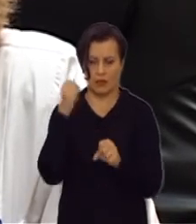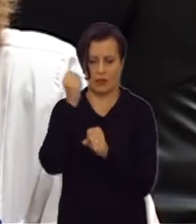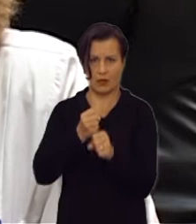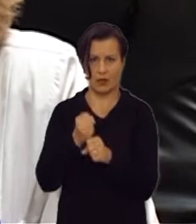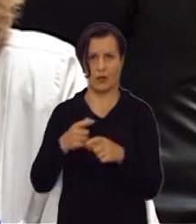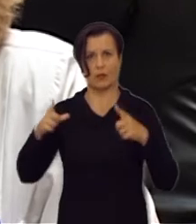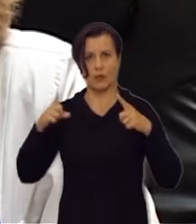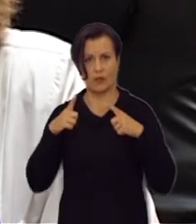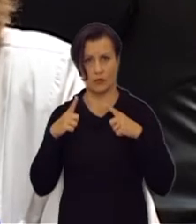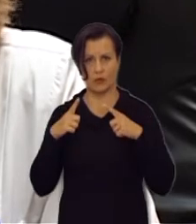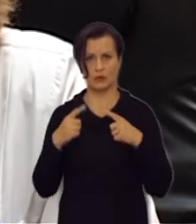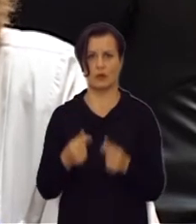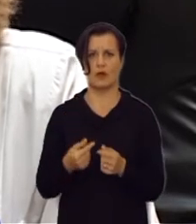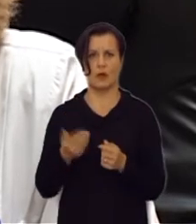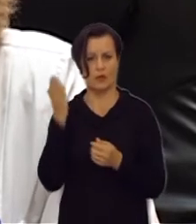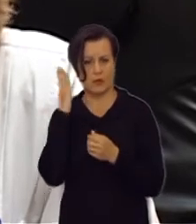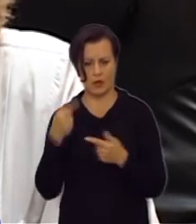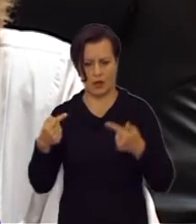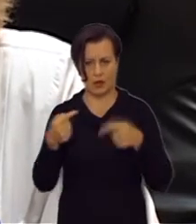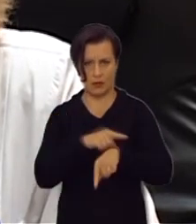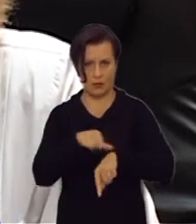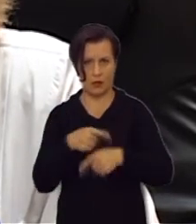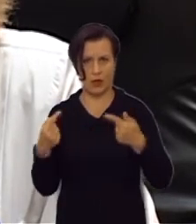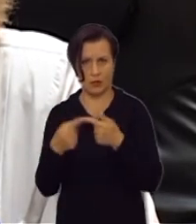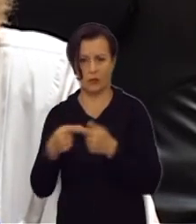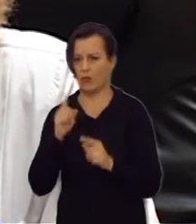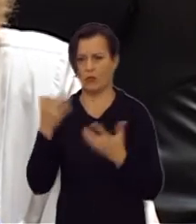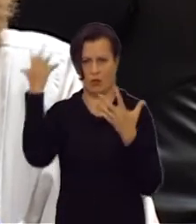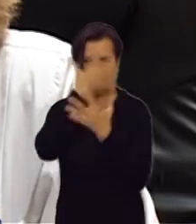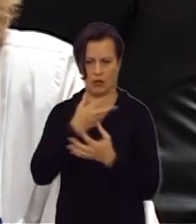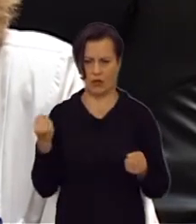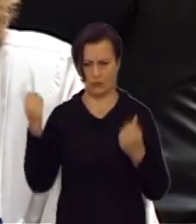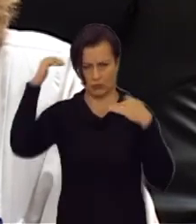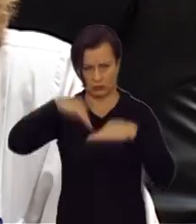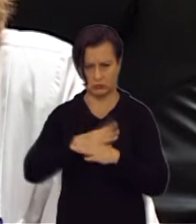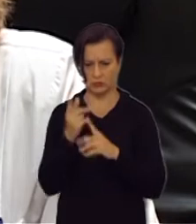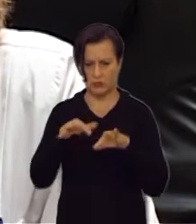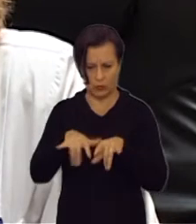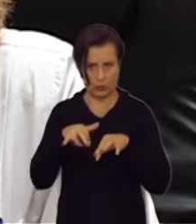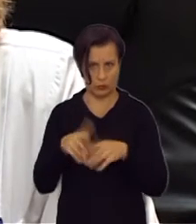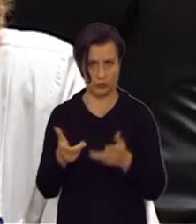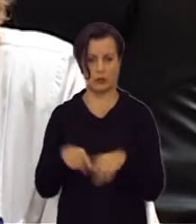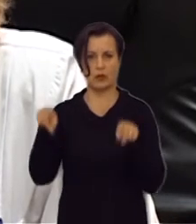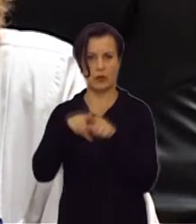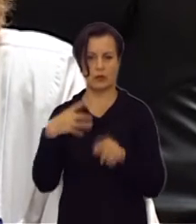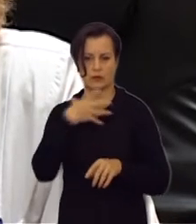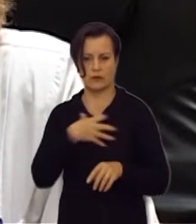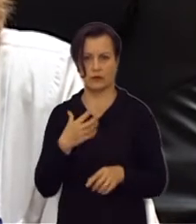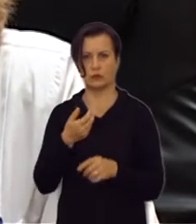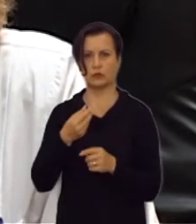poilsio režimas, pakankamas miegas, o nesėdėjimas per naktį prie kompiuterio. Tai yra